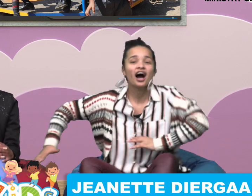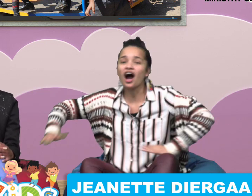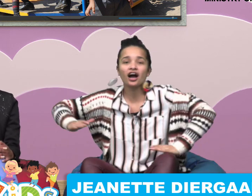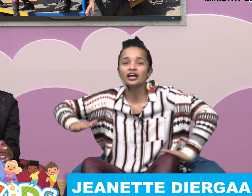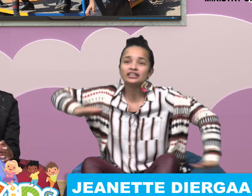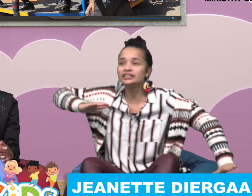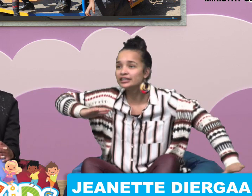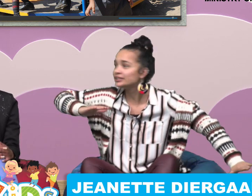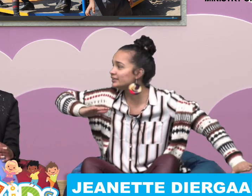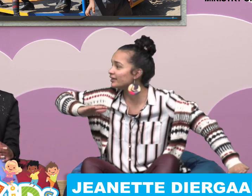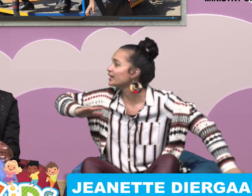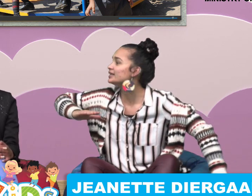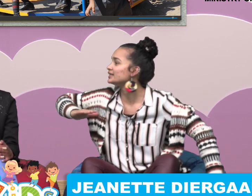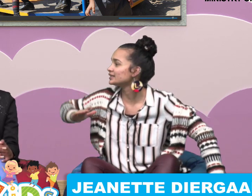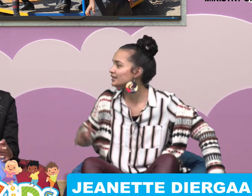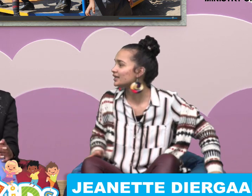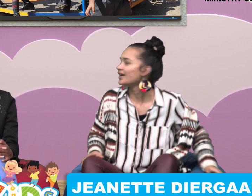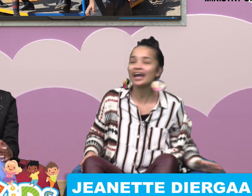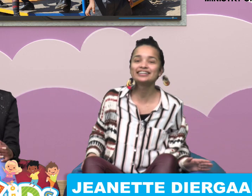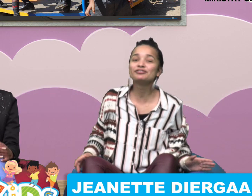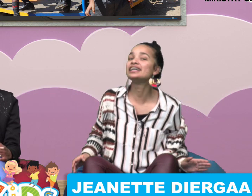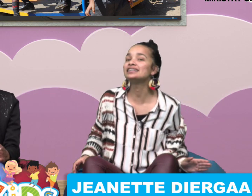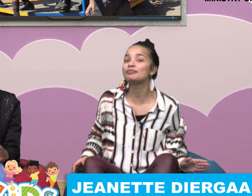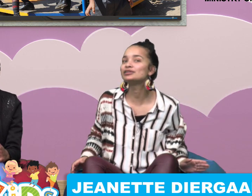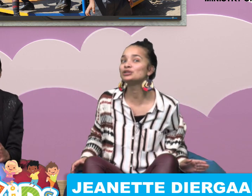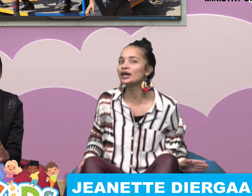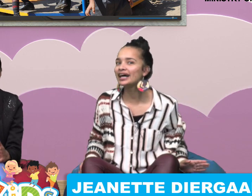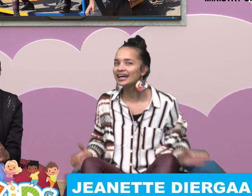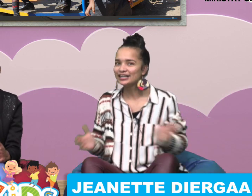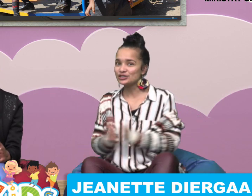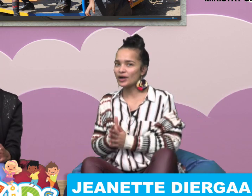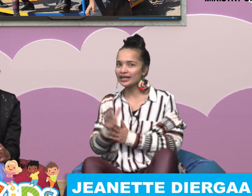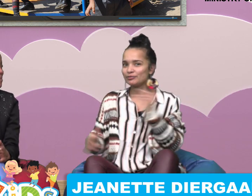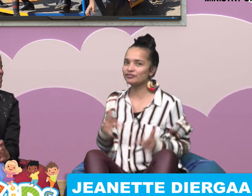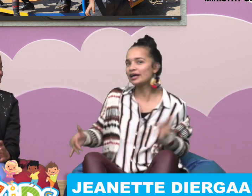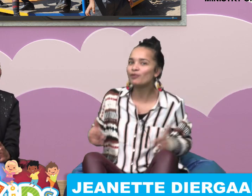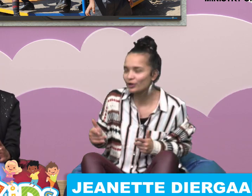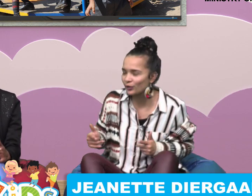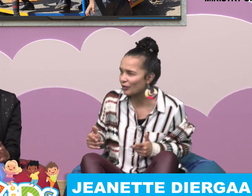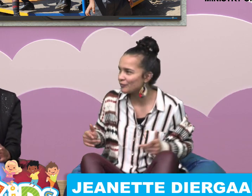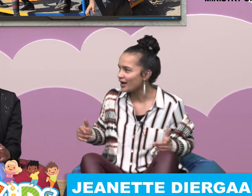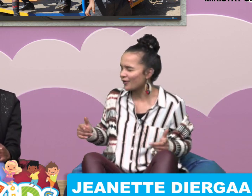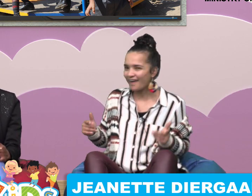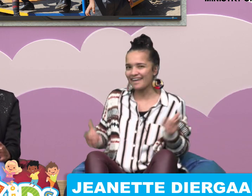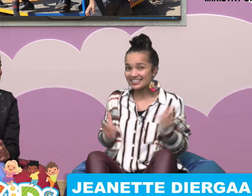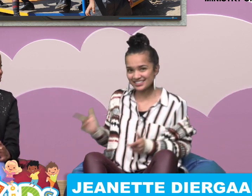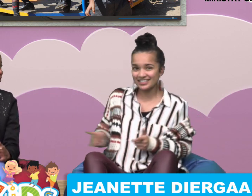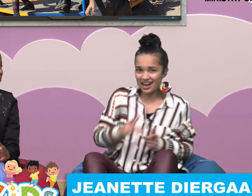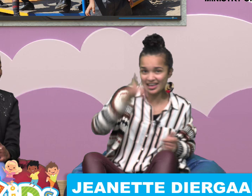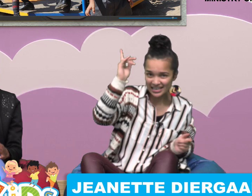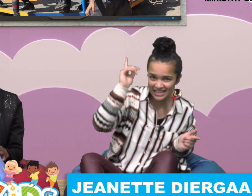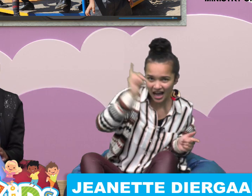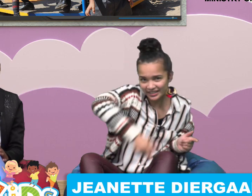nuwe aktiewe kinders. Active Kids episode. So julle moet weer môre kom. Okay, en dan